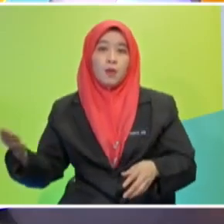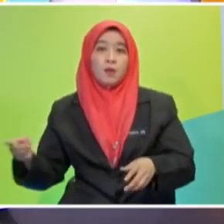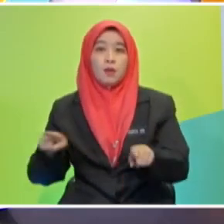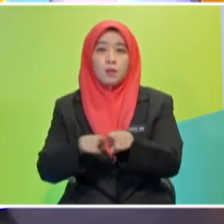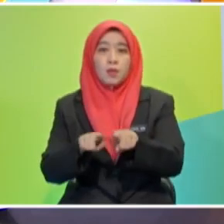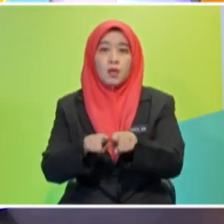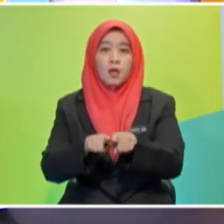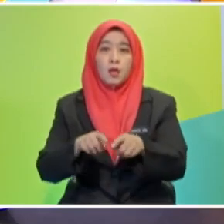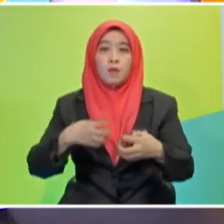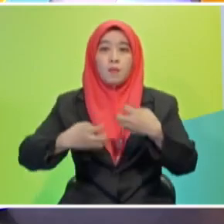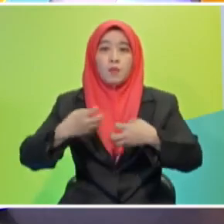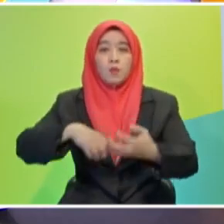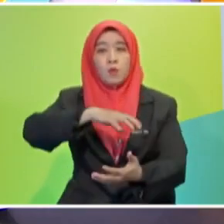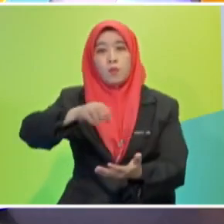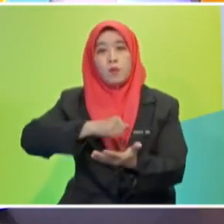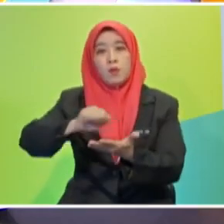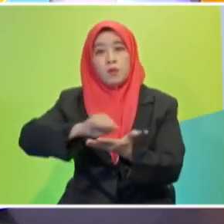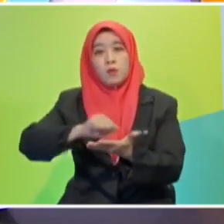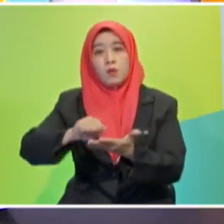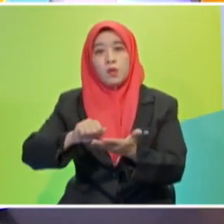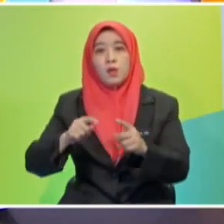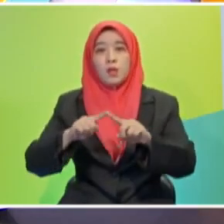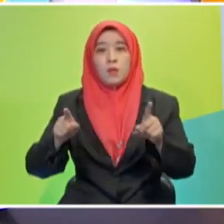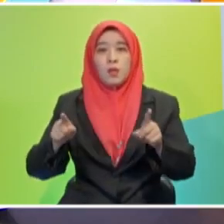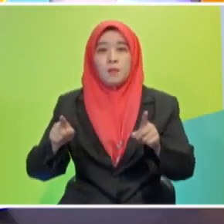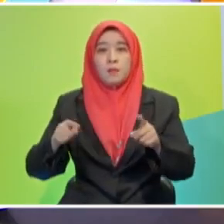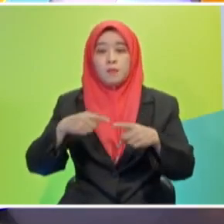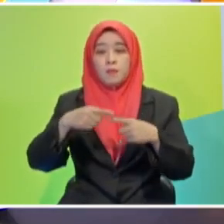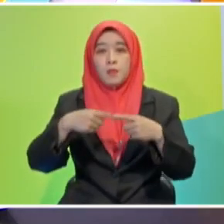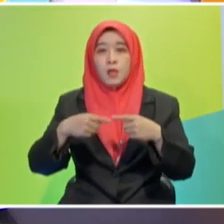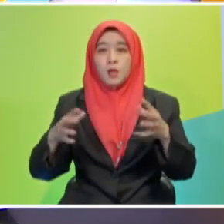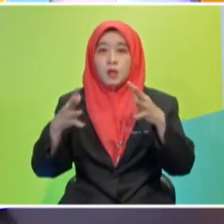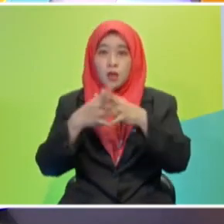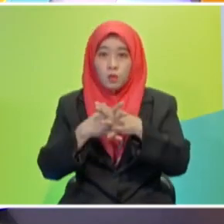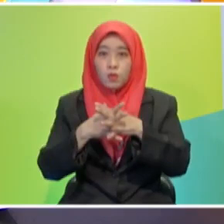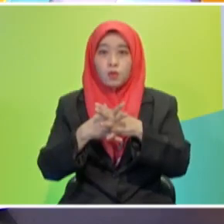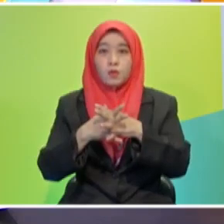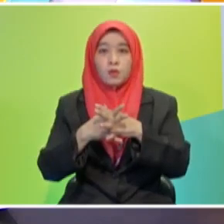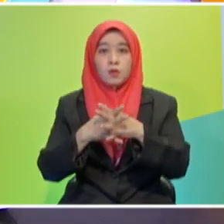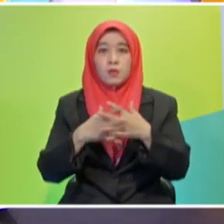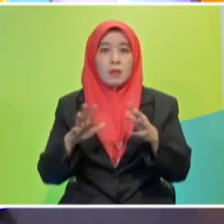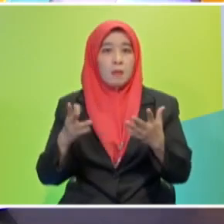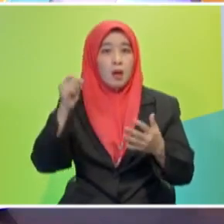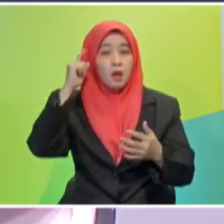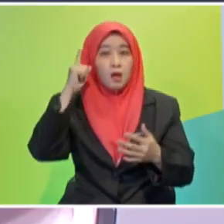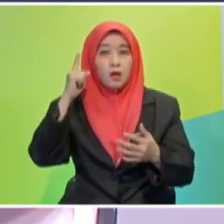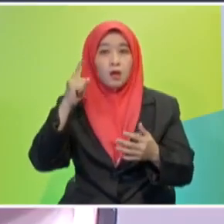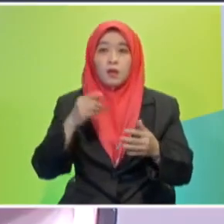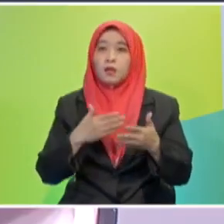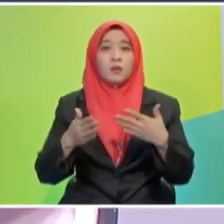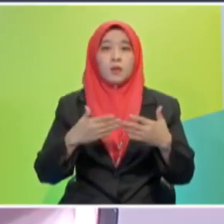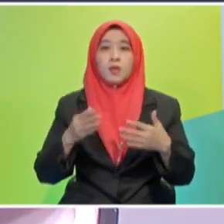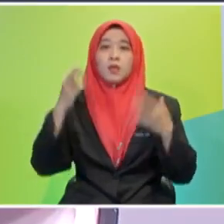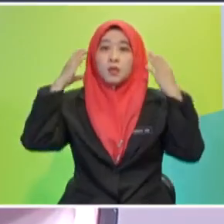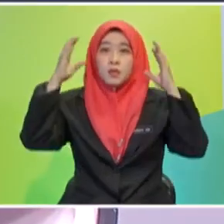sebagainya. Tapi bila digabungkan tu saya jadi tak faham lah, cikgu, apa maksudnya. Alright. Tak apa Aiman, cikgu bantu dan cikgu akan bantu murid-murid yang di rumah.